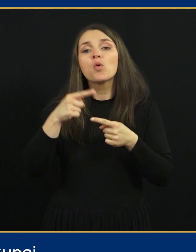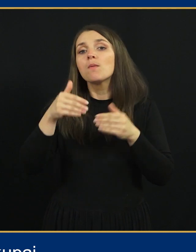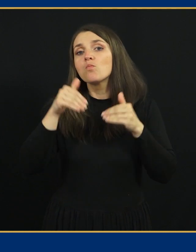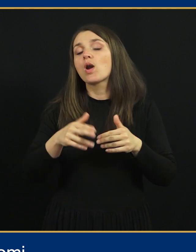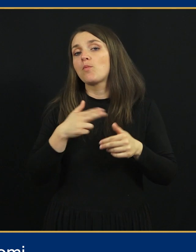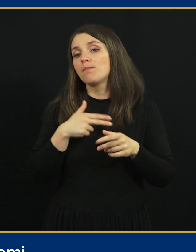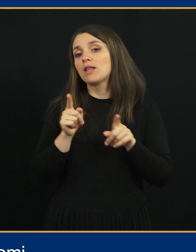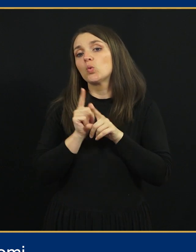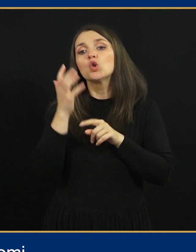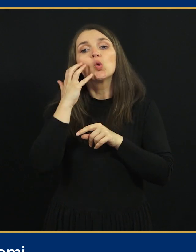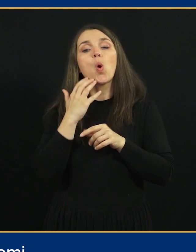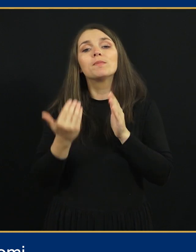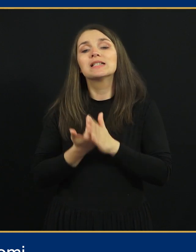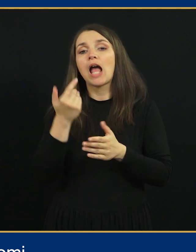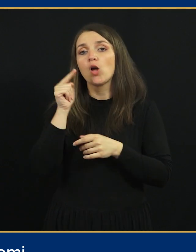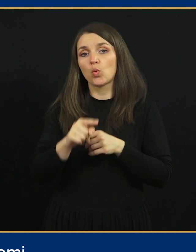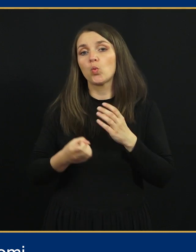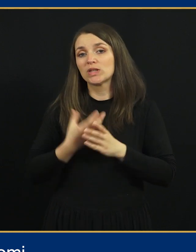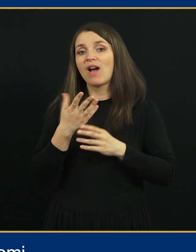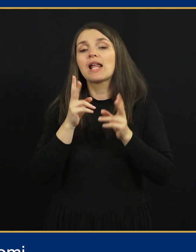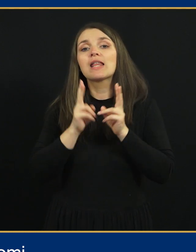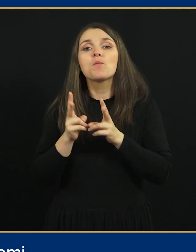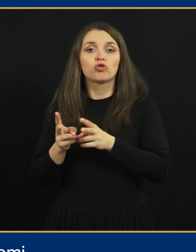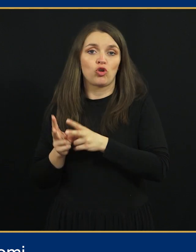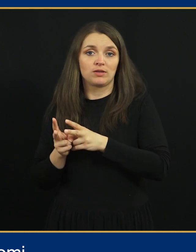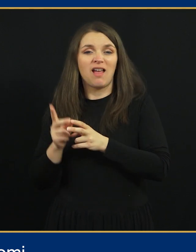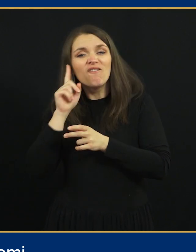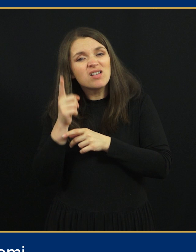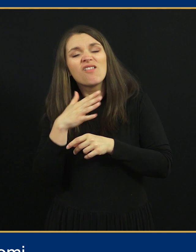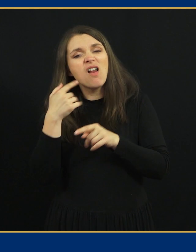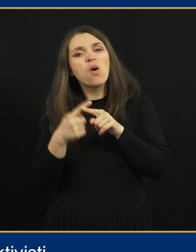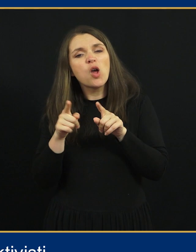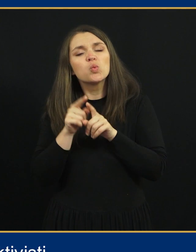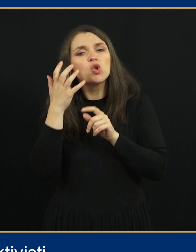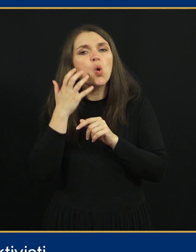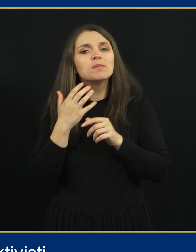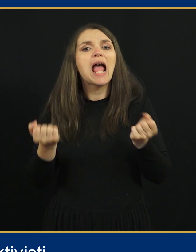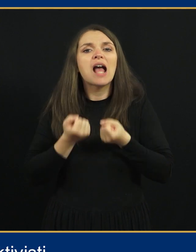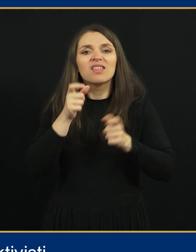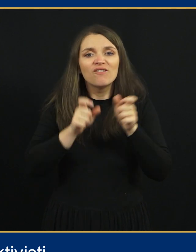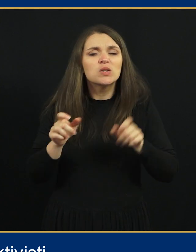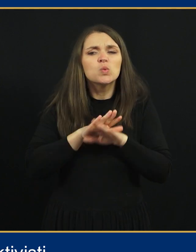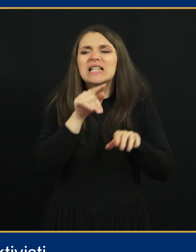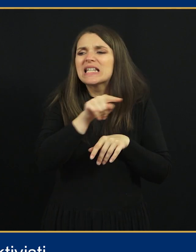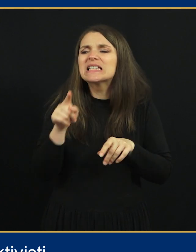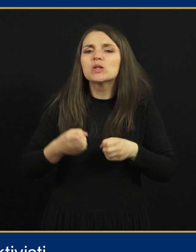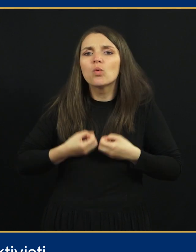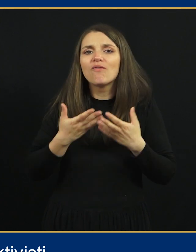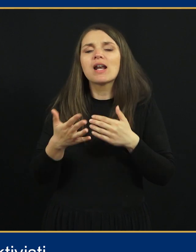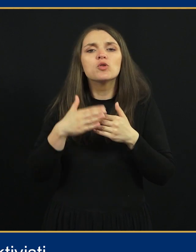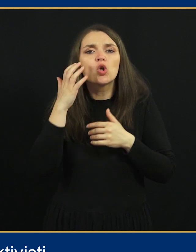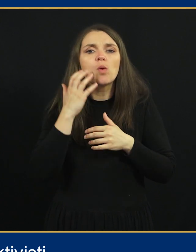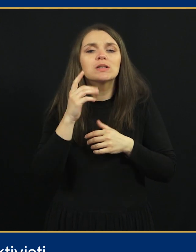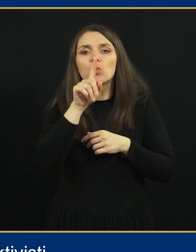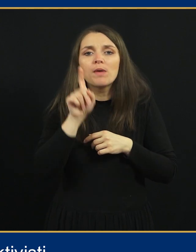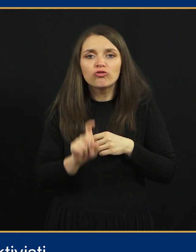proces, potem moramo imeti tudi Romi za to ustvarjene možnosti. Veste, velikokrat tudi romski aktivisti, vsi tisti, ki